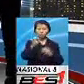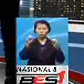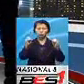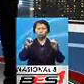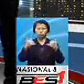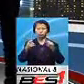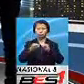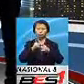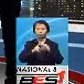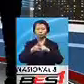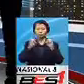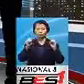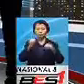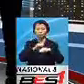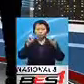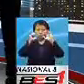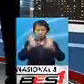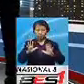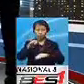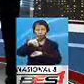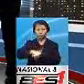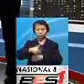persahabatan di Stadium Shah Alam malam tadi.